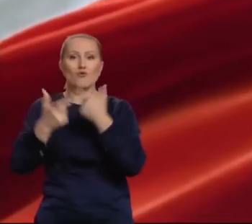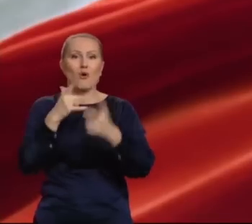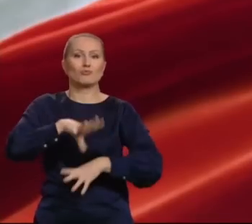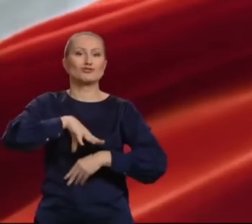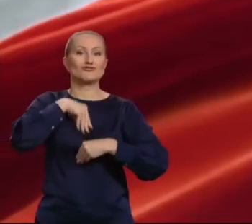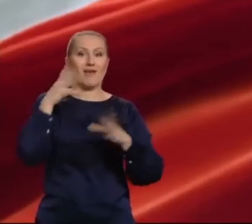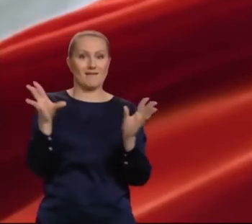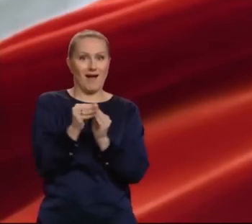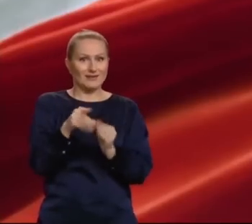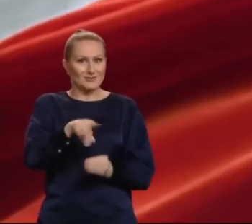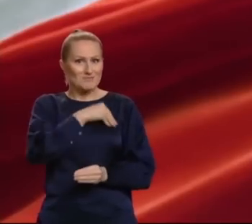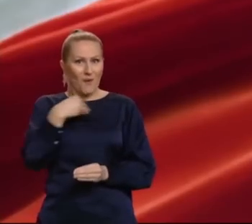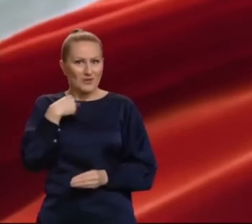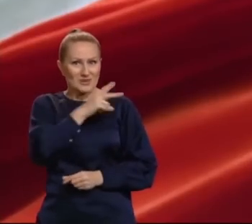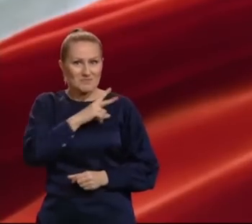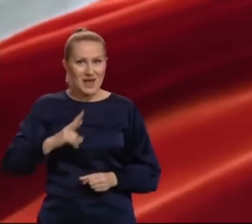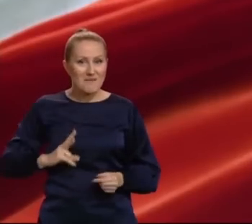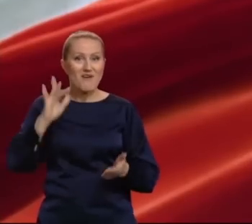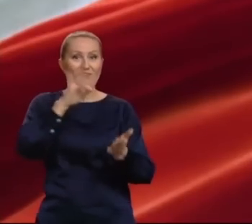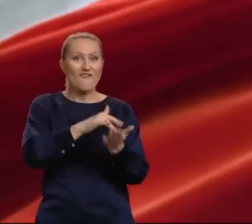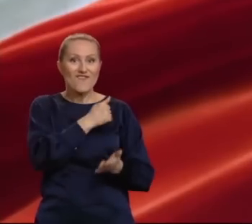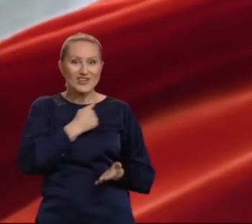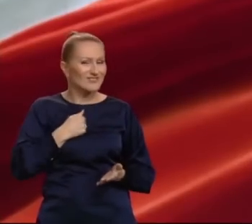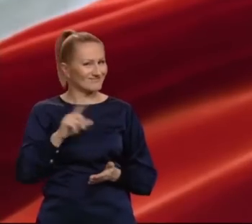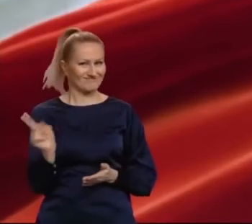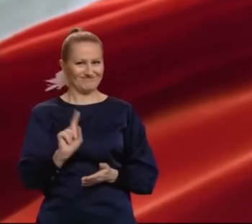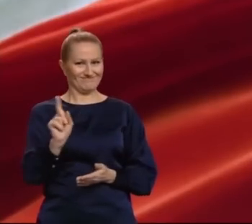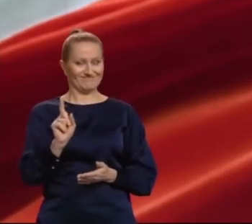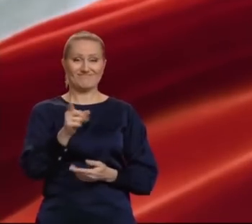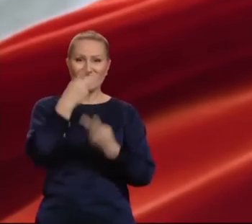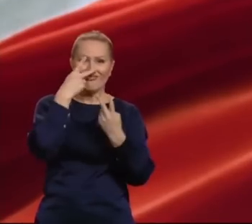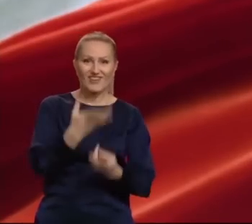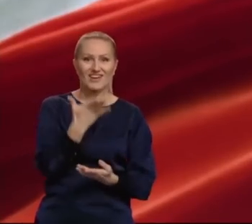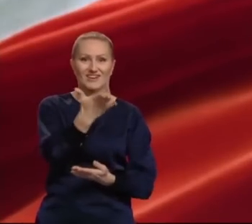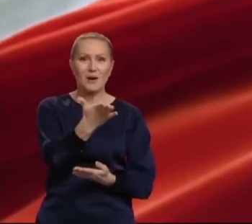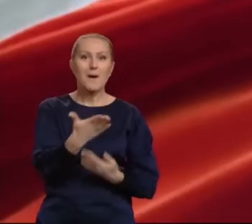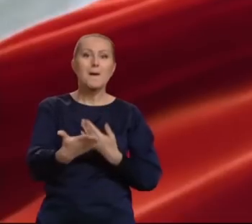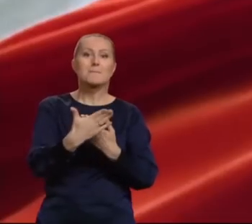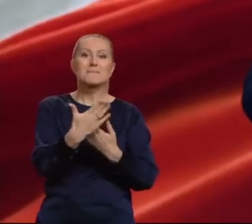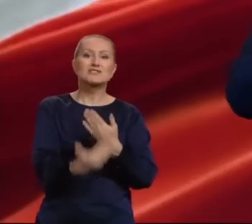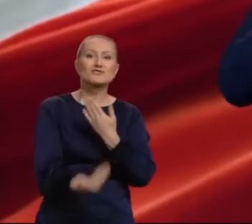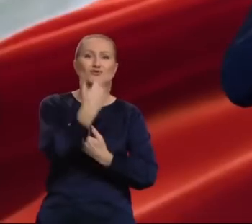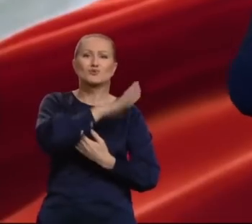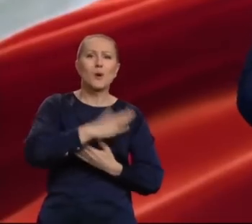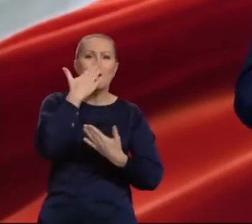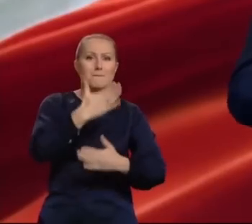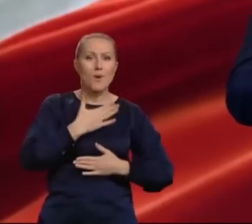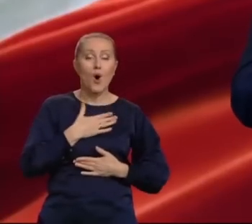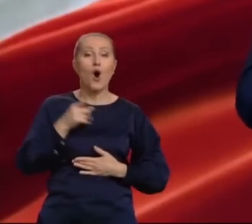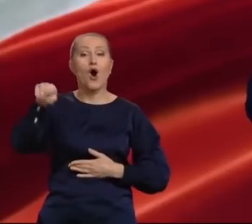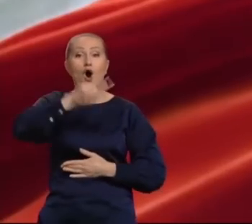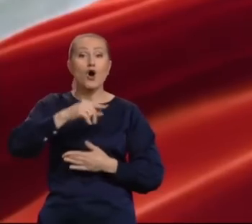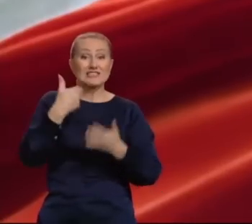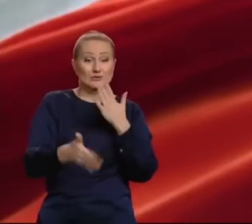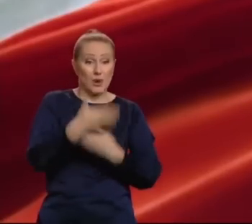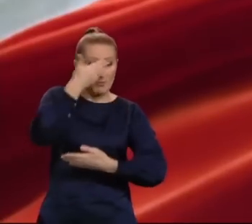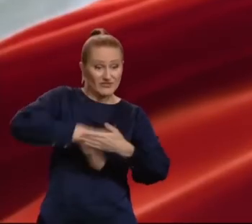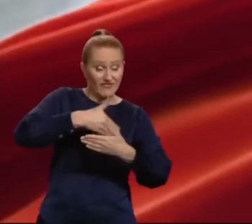łazienkach. Patrzcie na lekcję, jaką nam dzisiaj daje Bliski Wschód. Słabość wewnętrzna prowokuje zewnętrzną agresję.